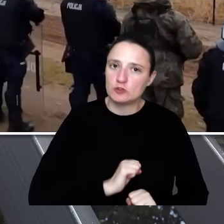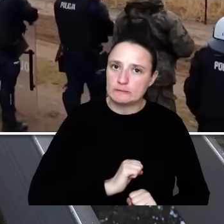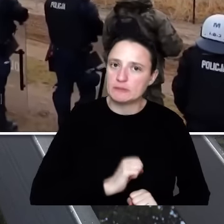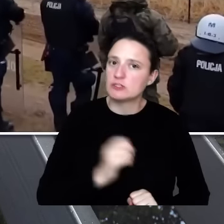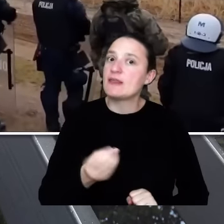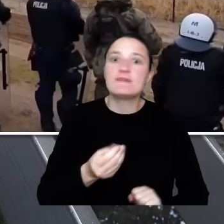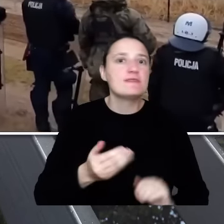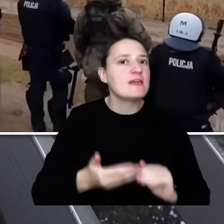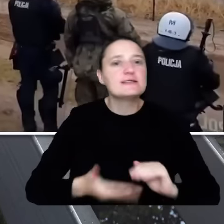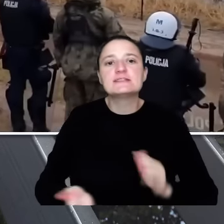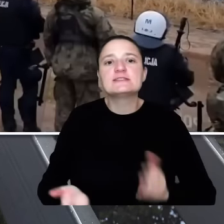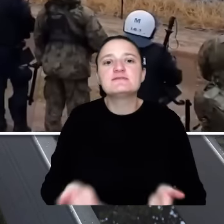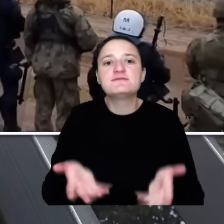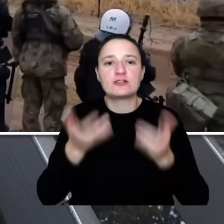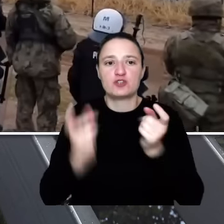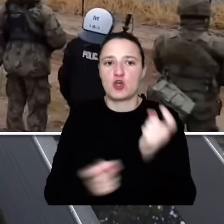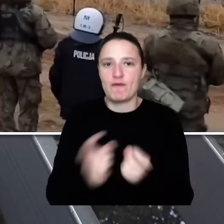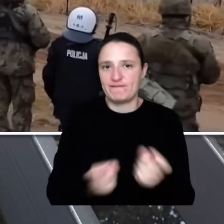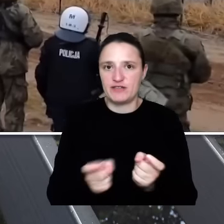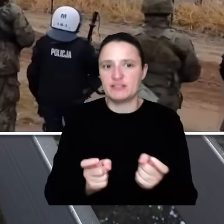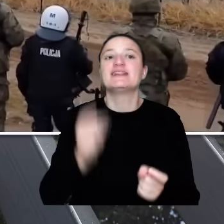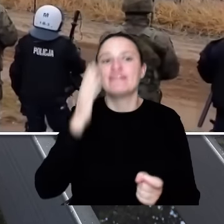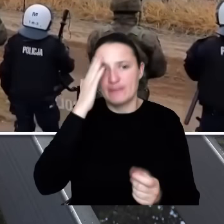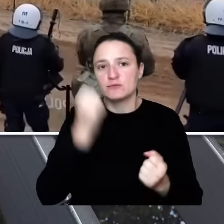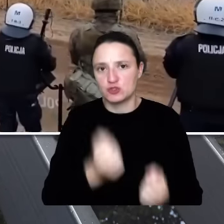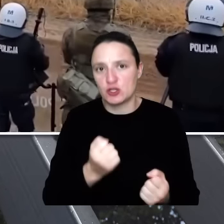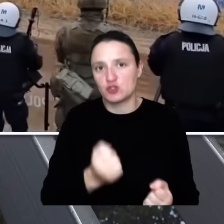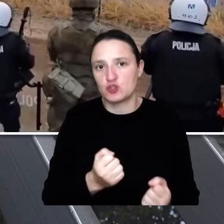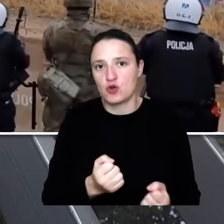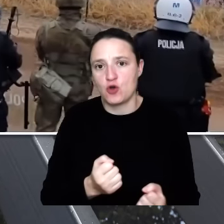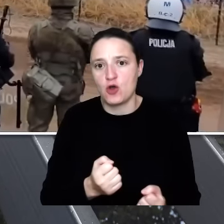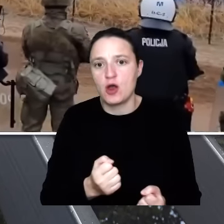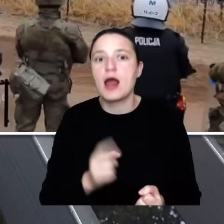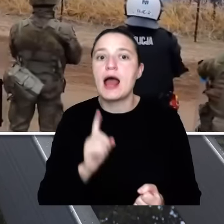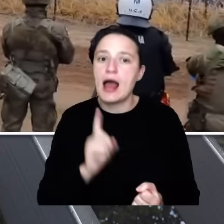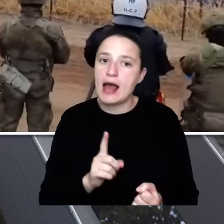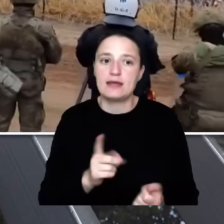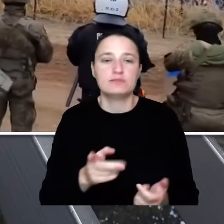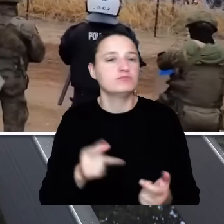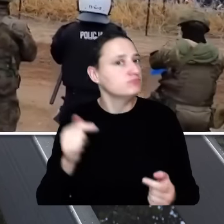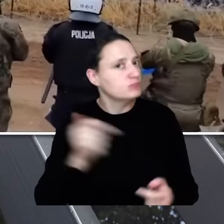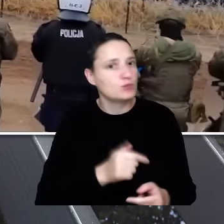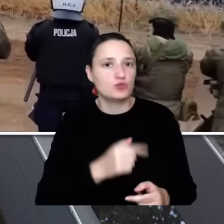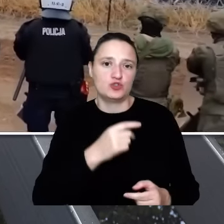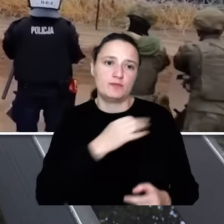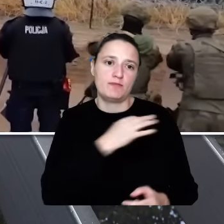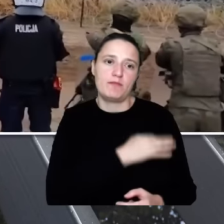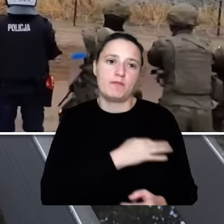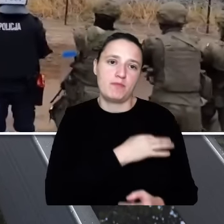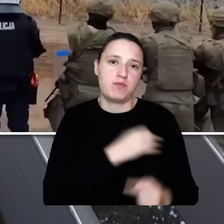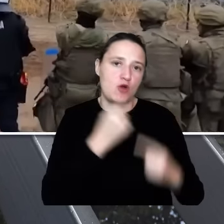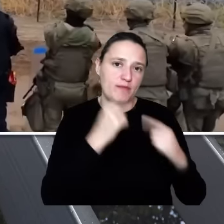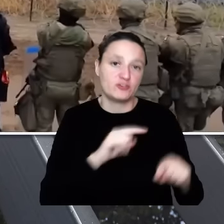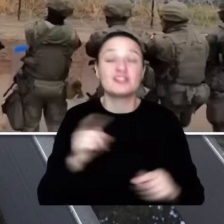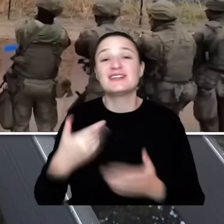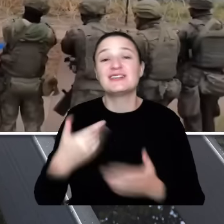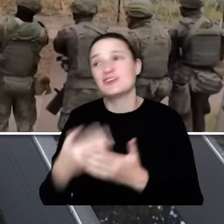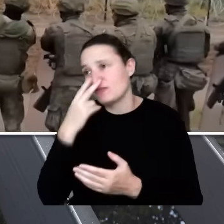oliwy do ognia. Wiem, że to jest bardzo ciężko, bo jeżeli obserwuje się nieodpowiedzialność polityki Donalda Tuska, jeżeli widzi